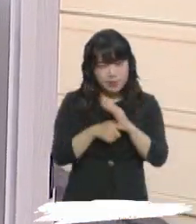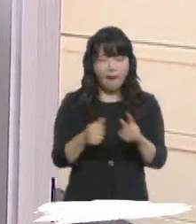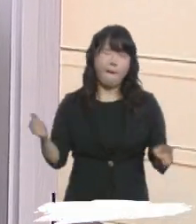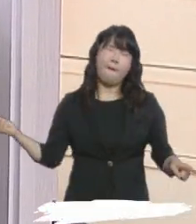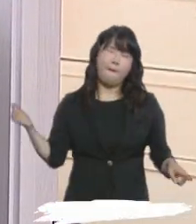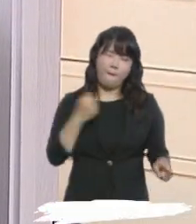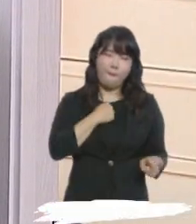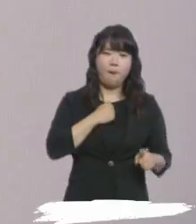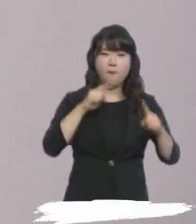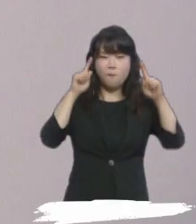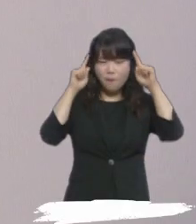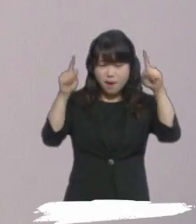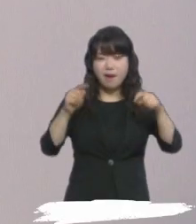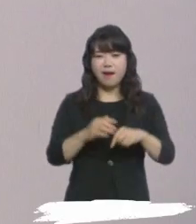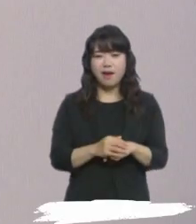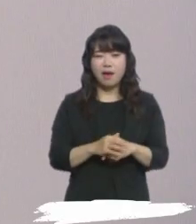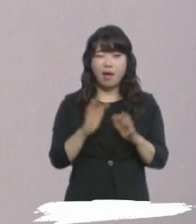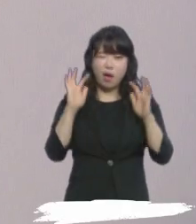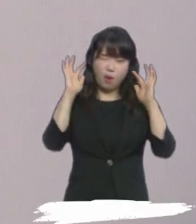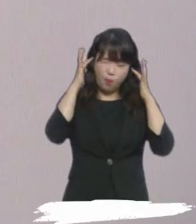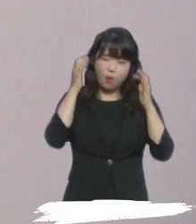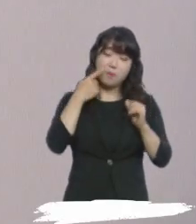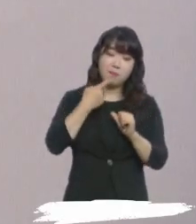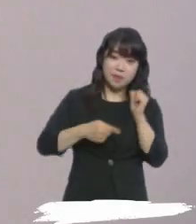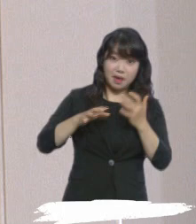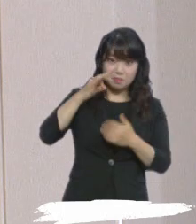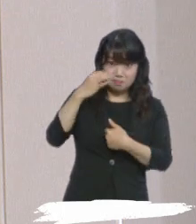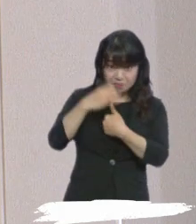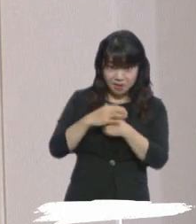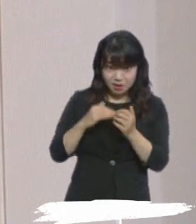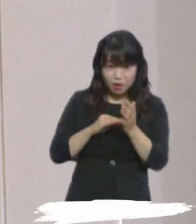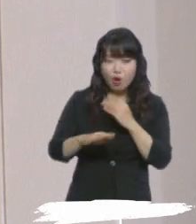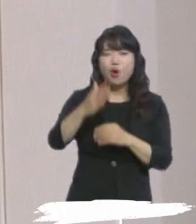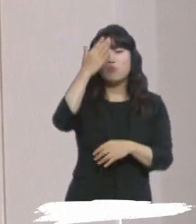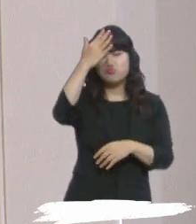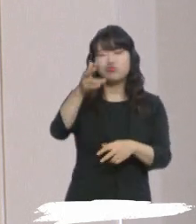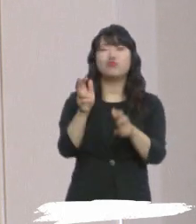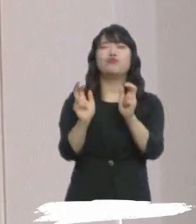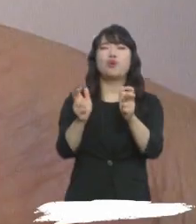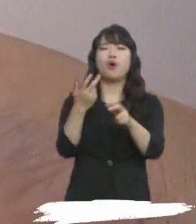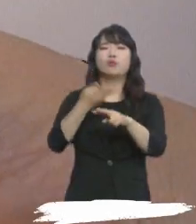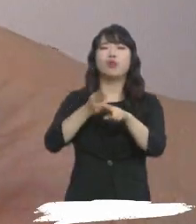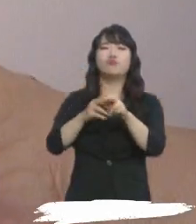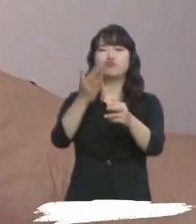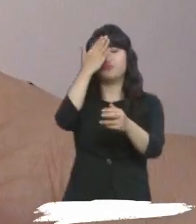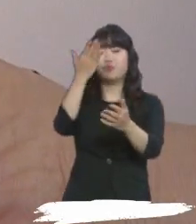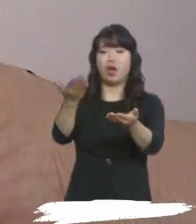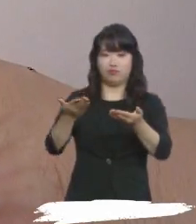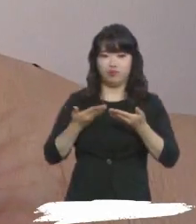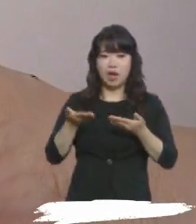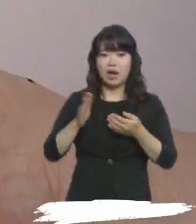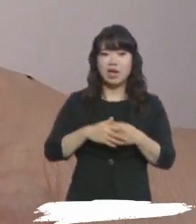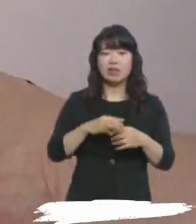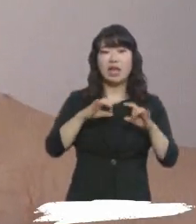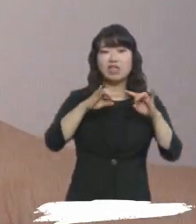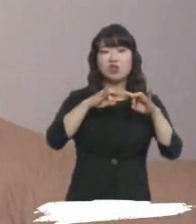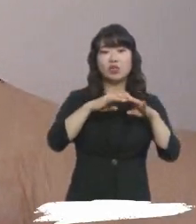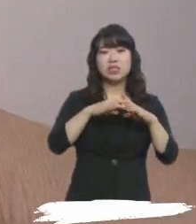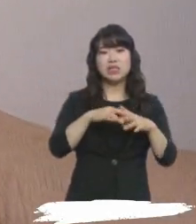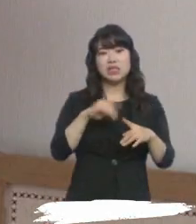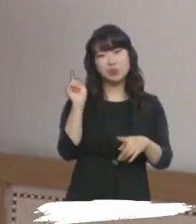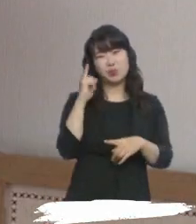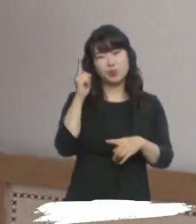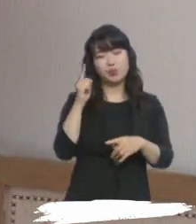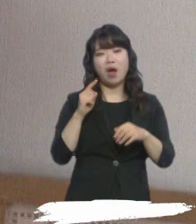분통이 터집니다. 소음 피해 주민으로 선정되면서 무료로 에어컨을 받았지만 에너지 소비 효율이 5등급